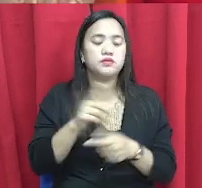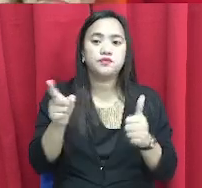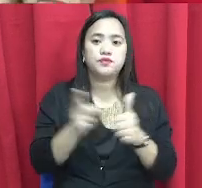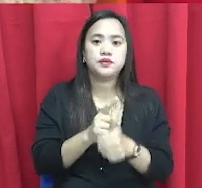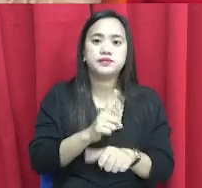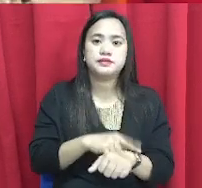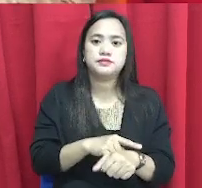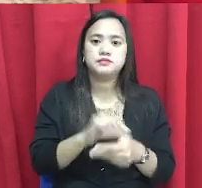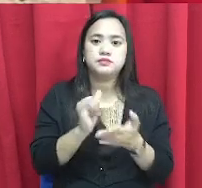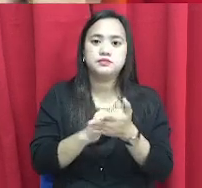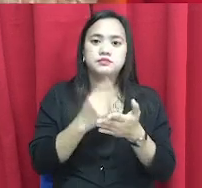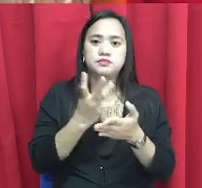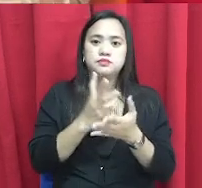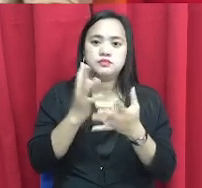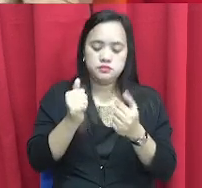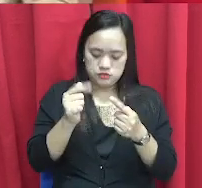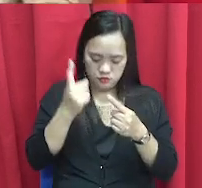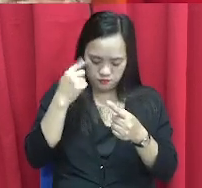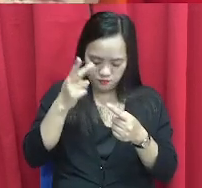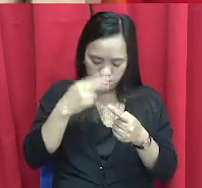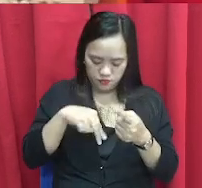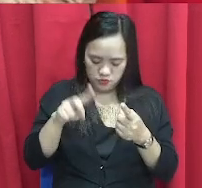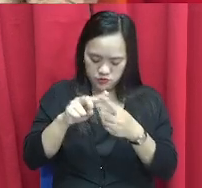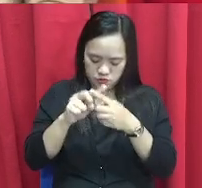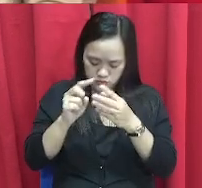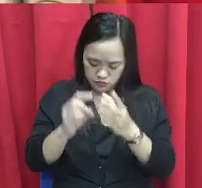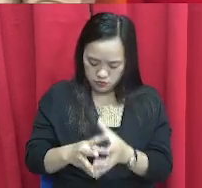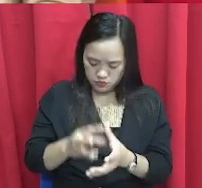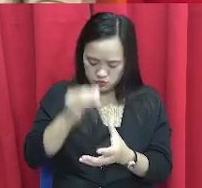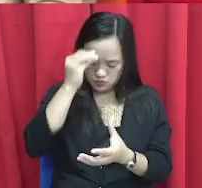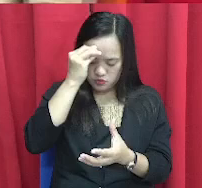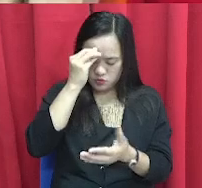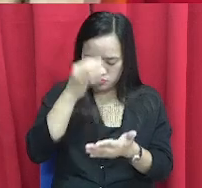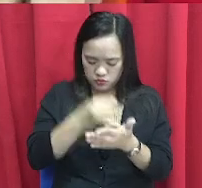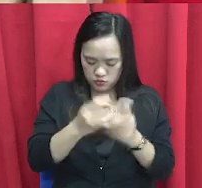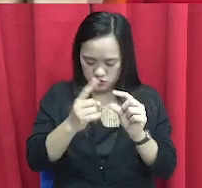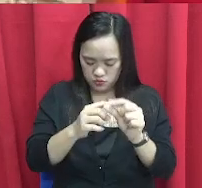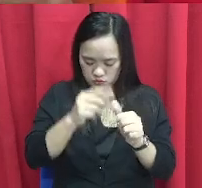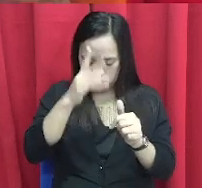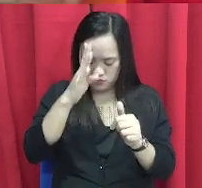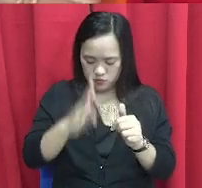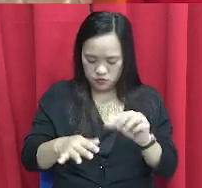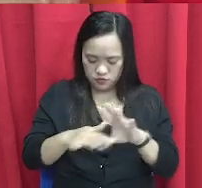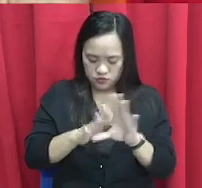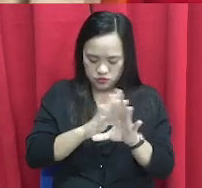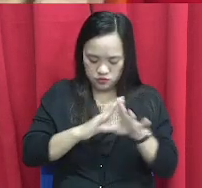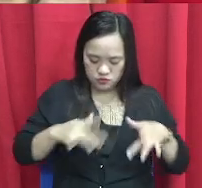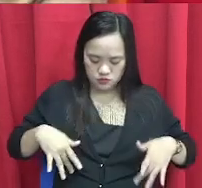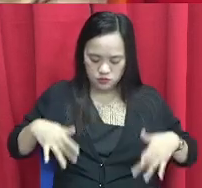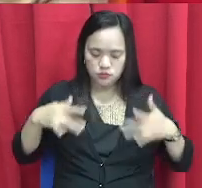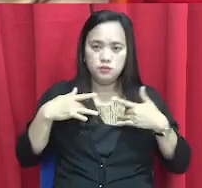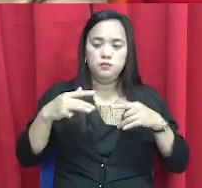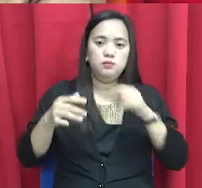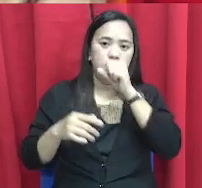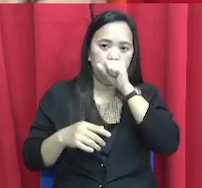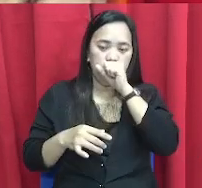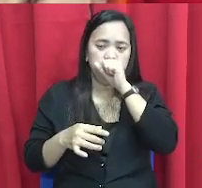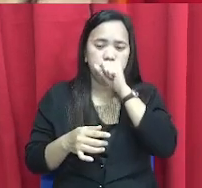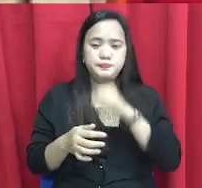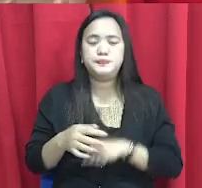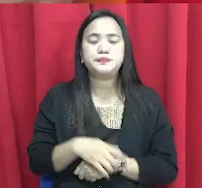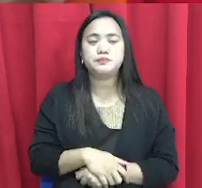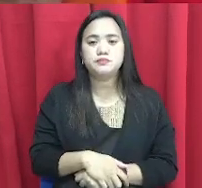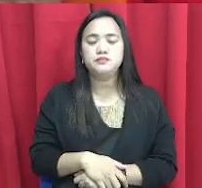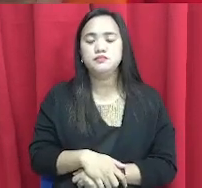lumago tayo patuloy tayong makinig ng salita ng Diyos pero Nakakalungkot yan Lalo na kapag wala ang ating mahal na pastor